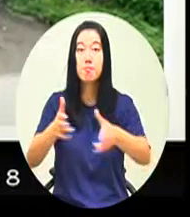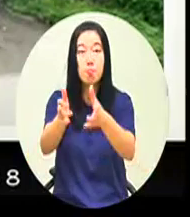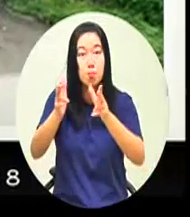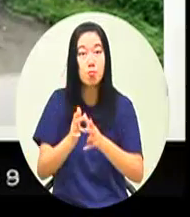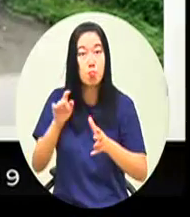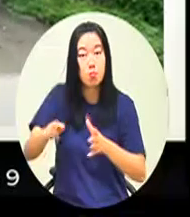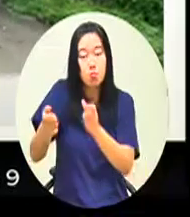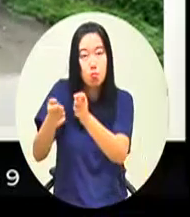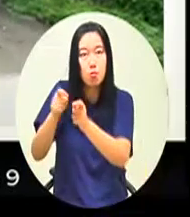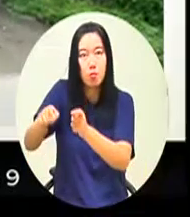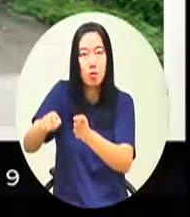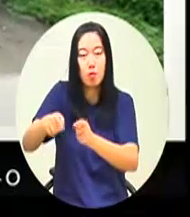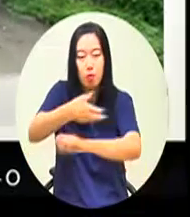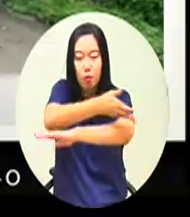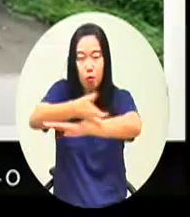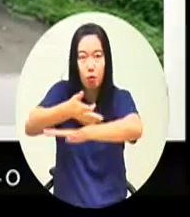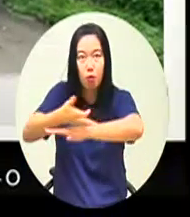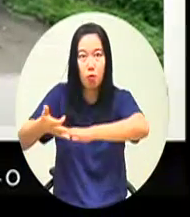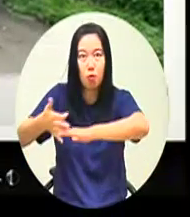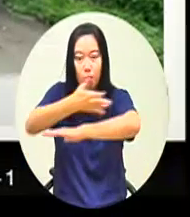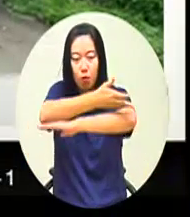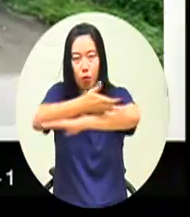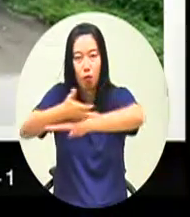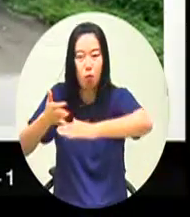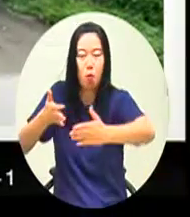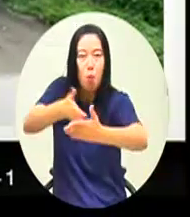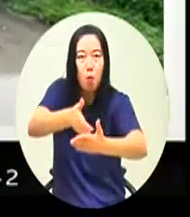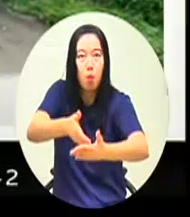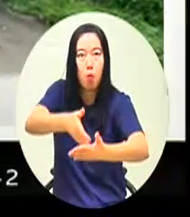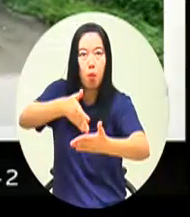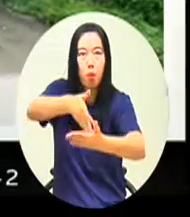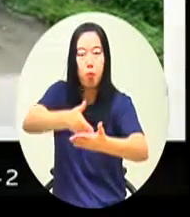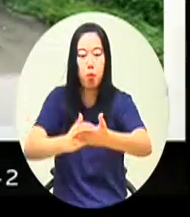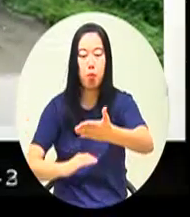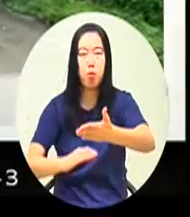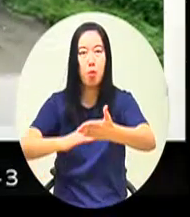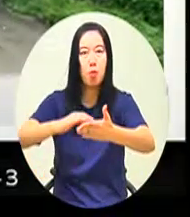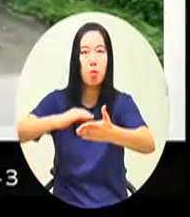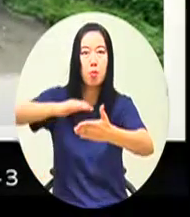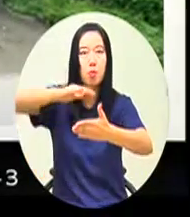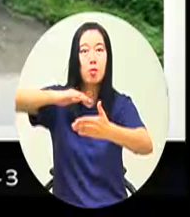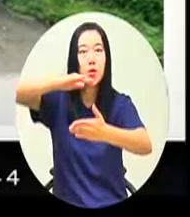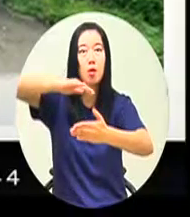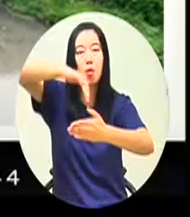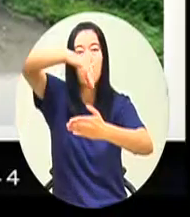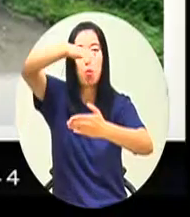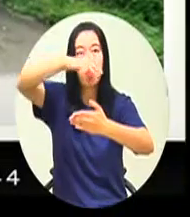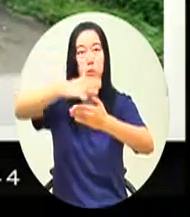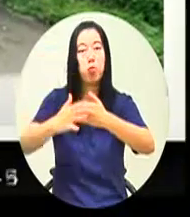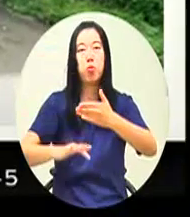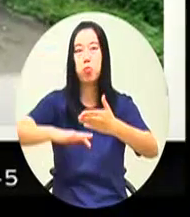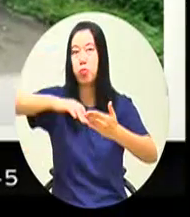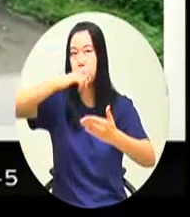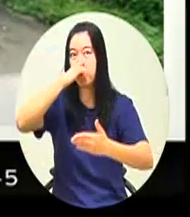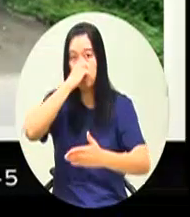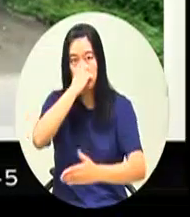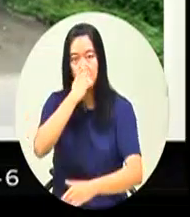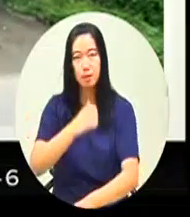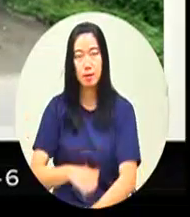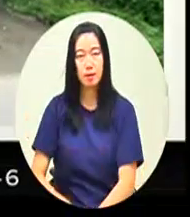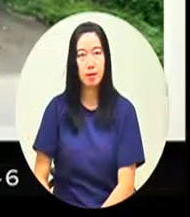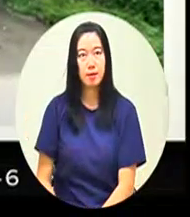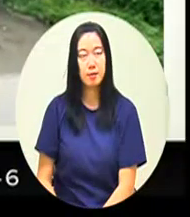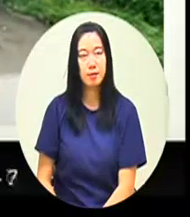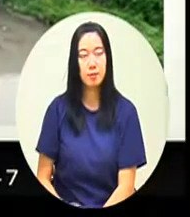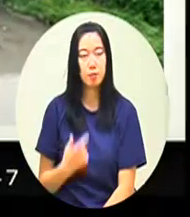距离这个水去了以后就过不了，就浮上来，从对面嘛，这是下雨时候从对面就溢出来了嘛，对不对？